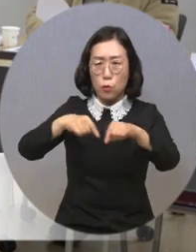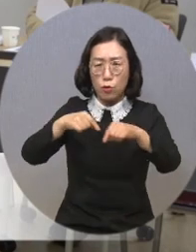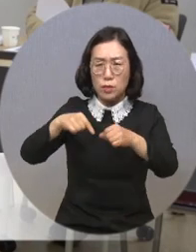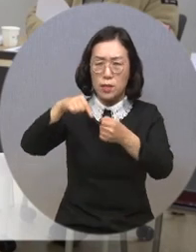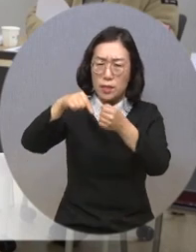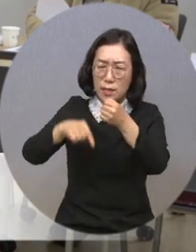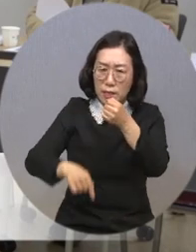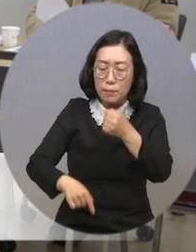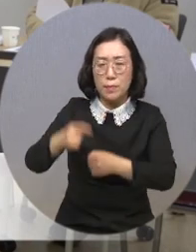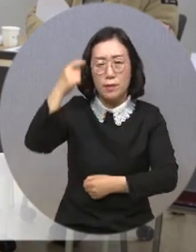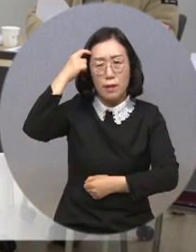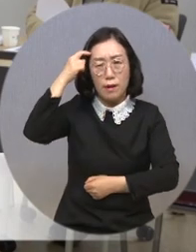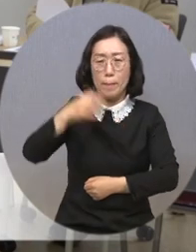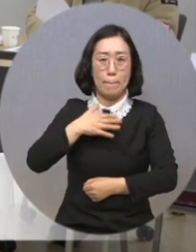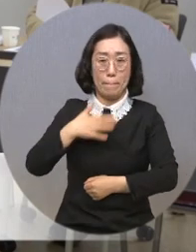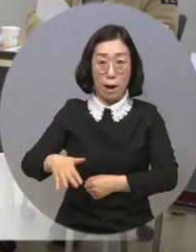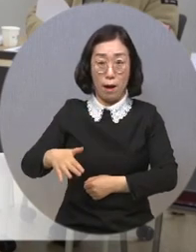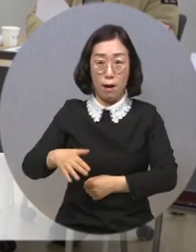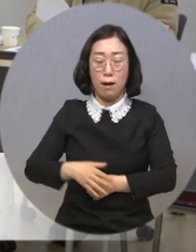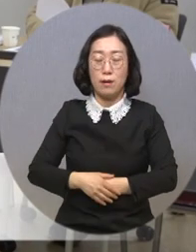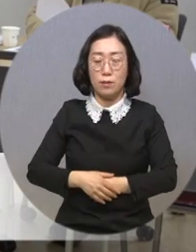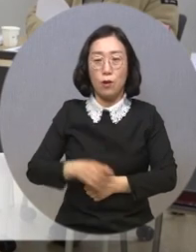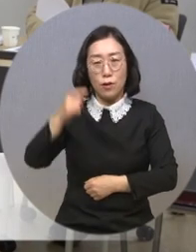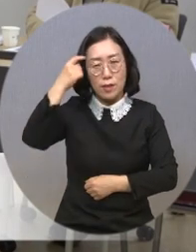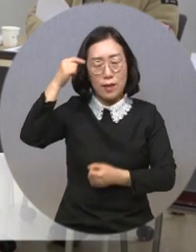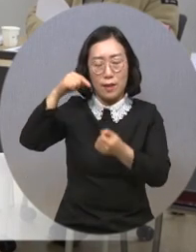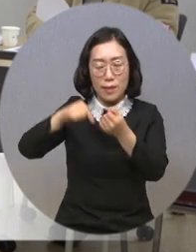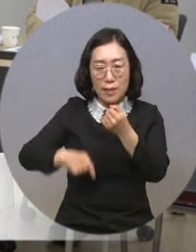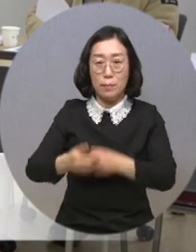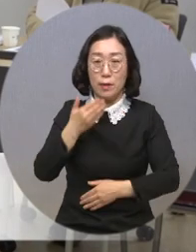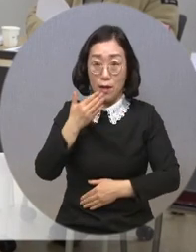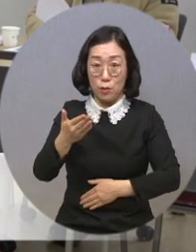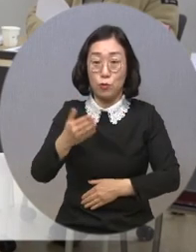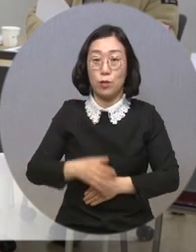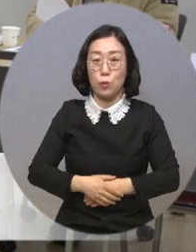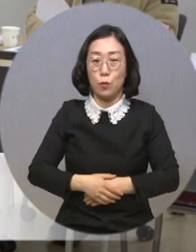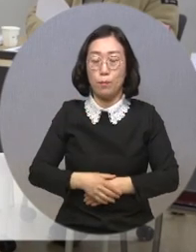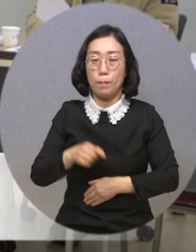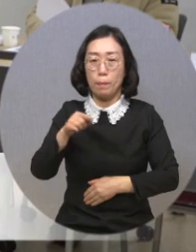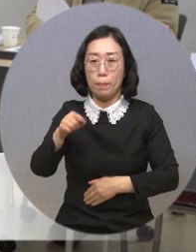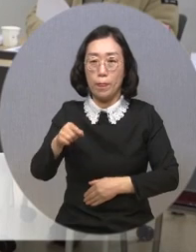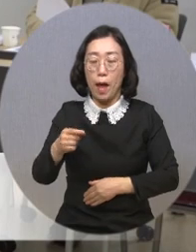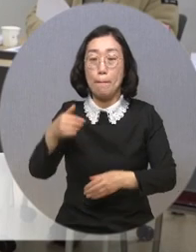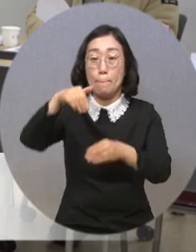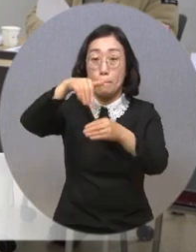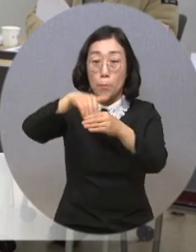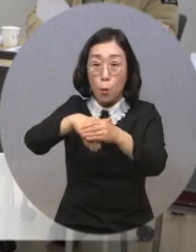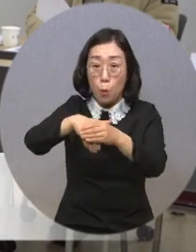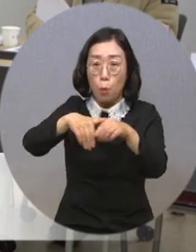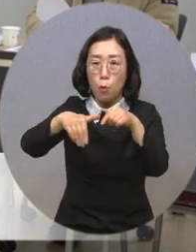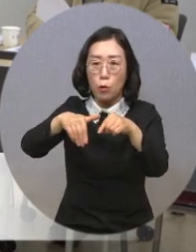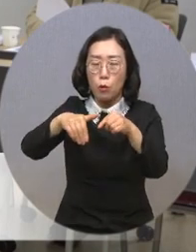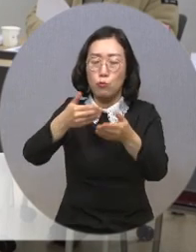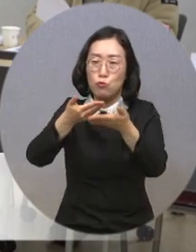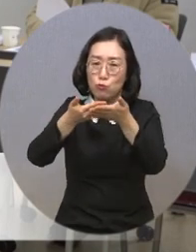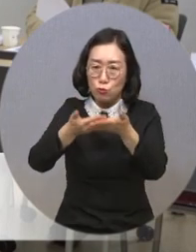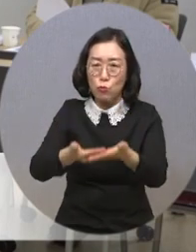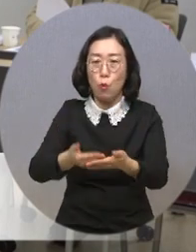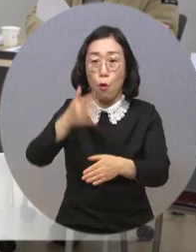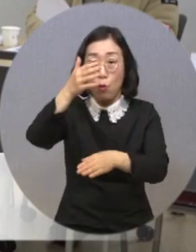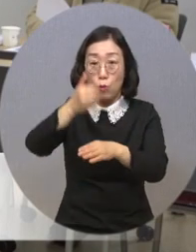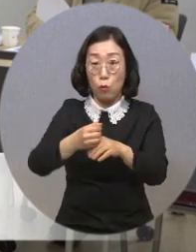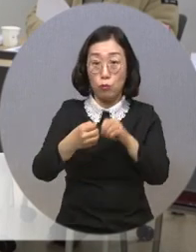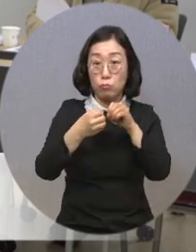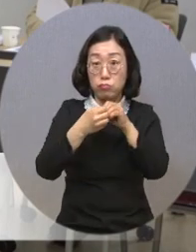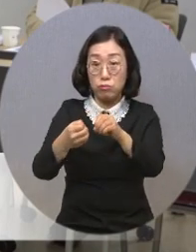생각해 본 적은 없죠. 그러니까 생각해 보는 계기를 갖게 되고 한 표에 불과하지만 한 표를 행사할 때 그것이 어떤